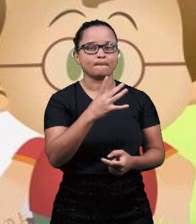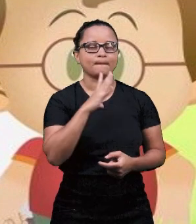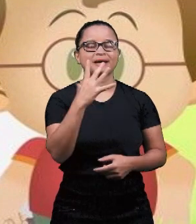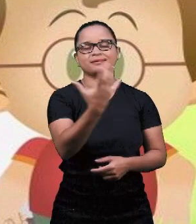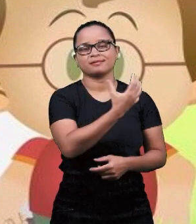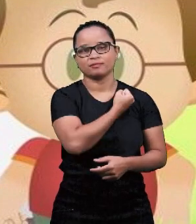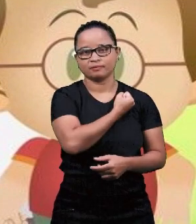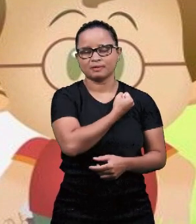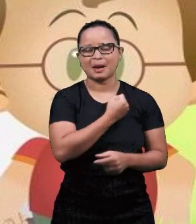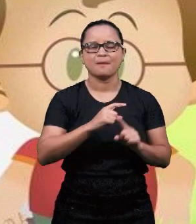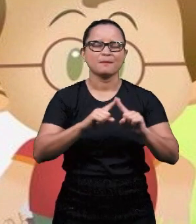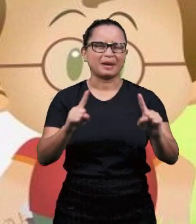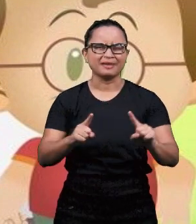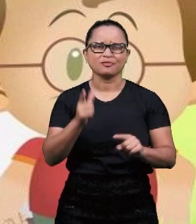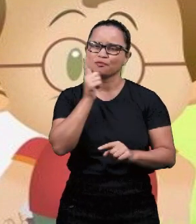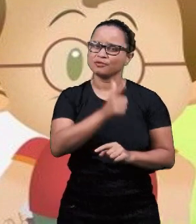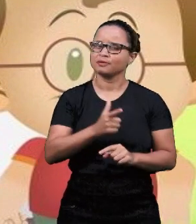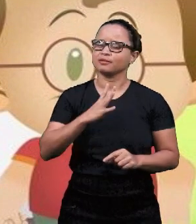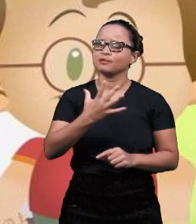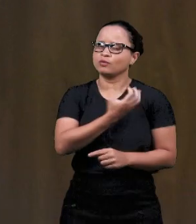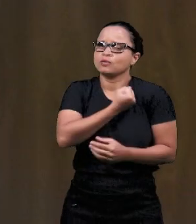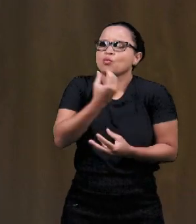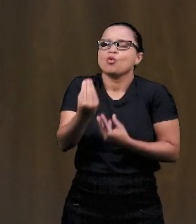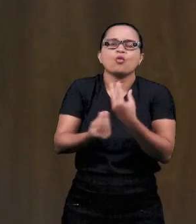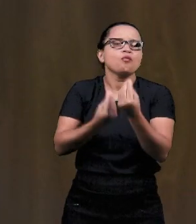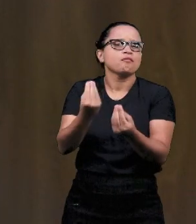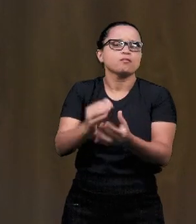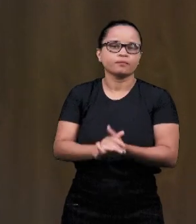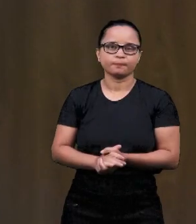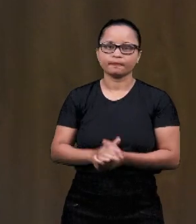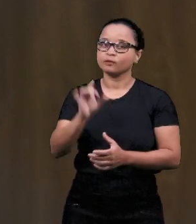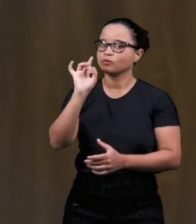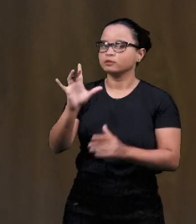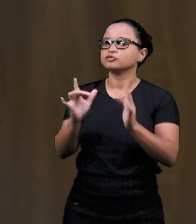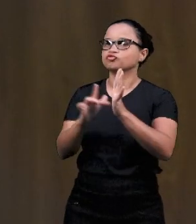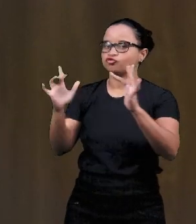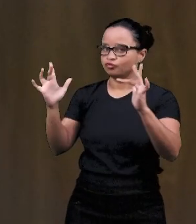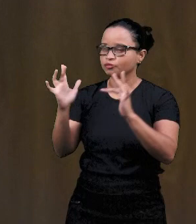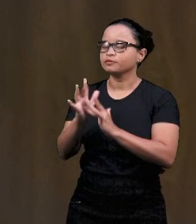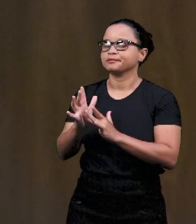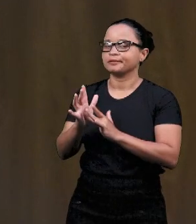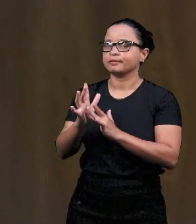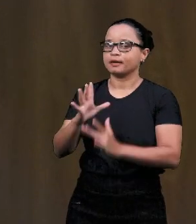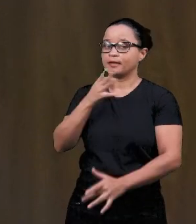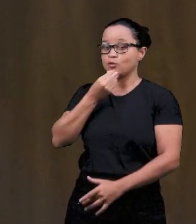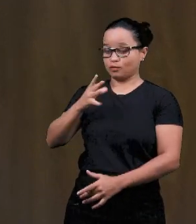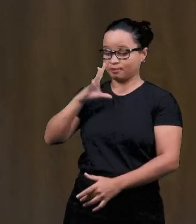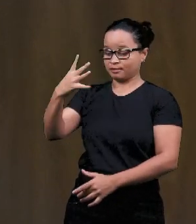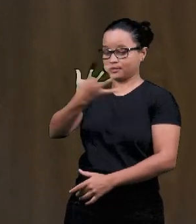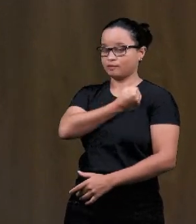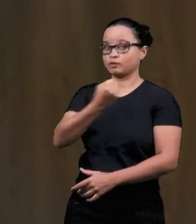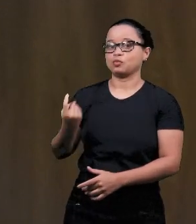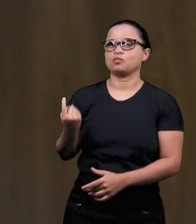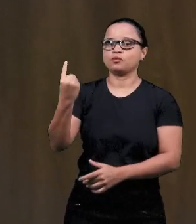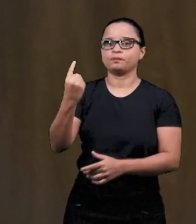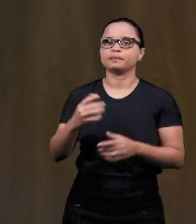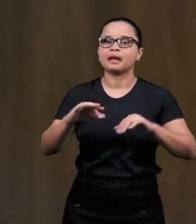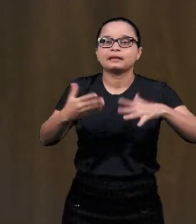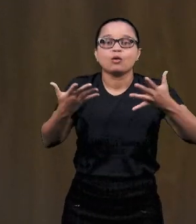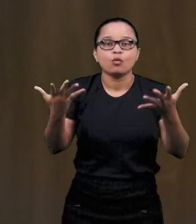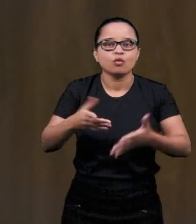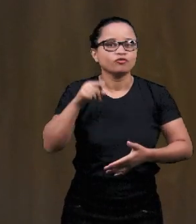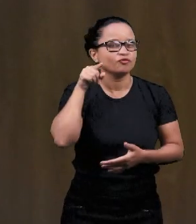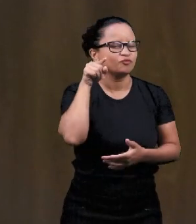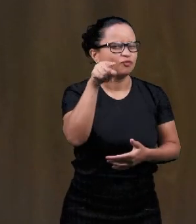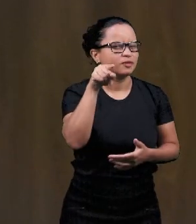Comment nous arrivons à ce salut? Seulement à travers Jésus, le seul sauveur. Donc aujourd'hui, Jésus